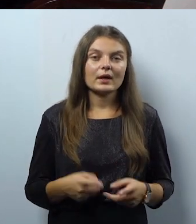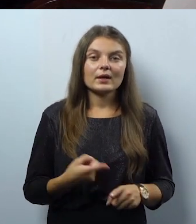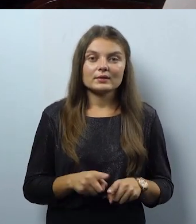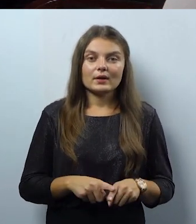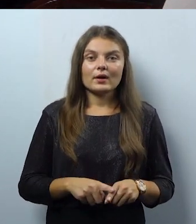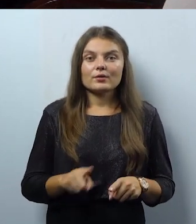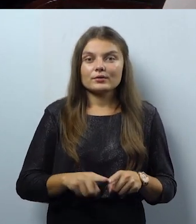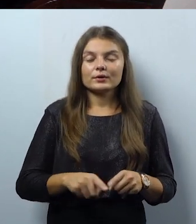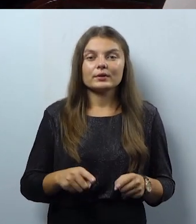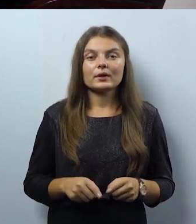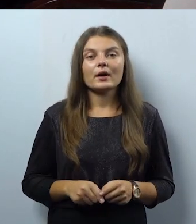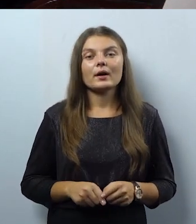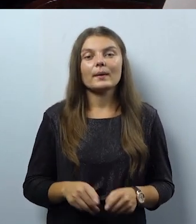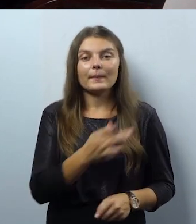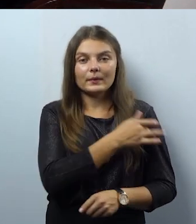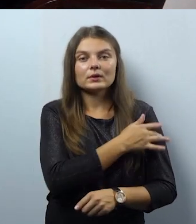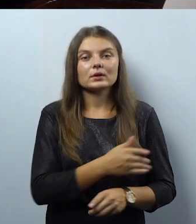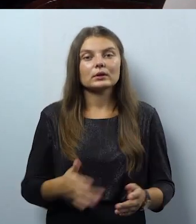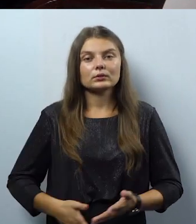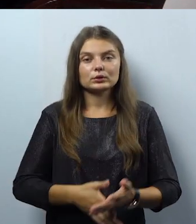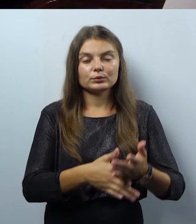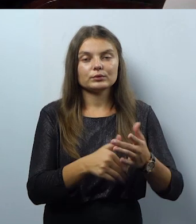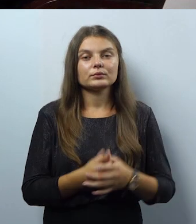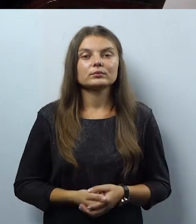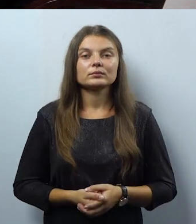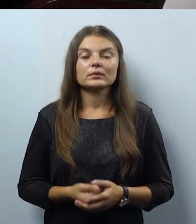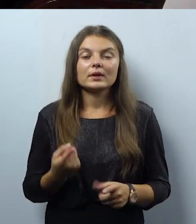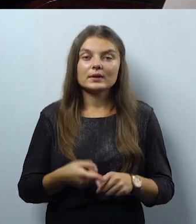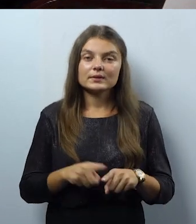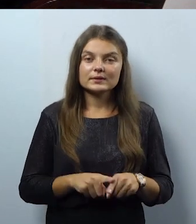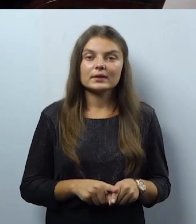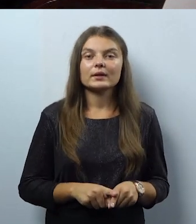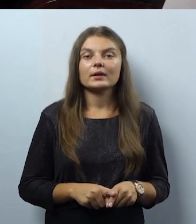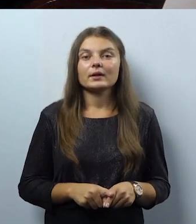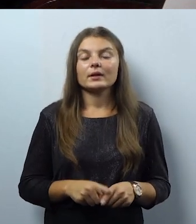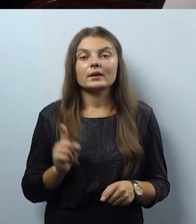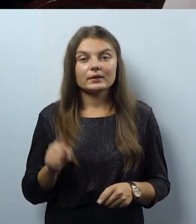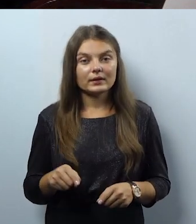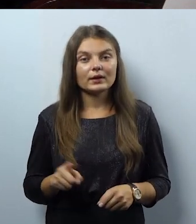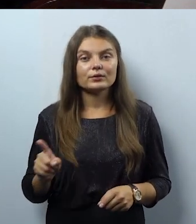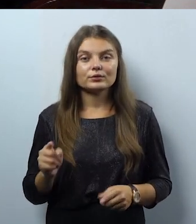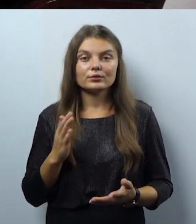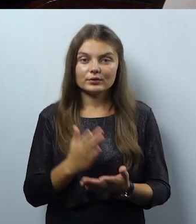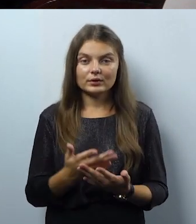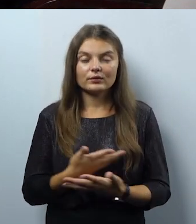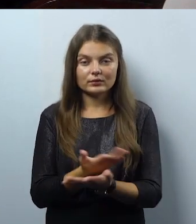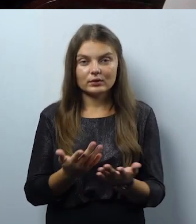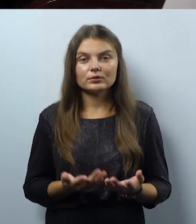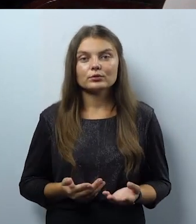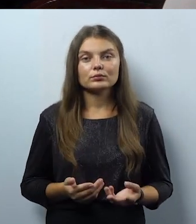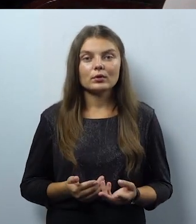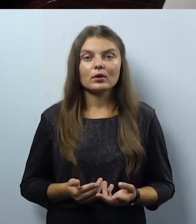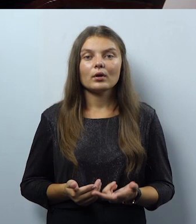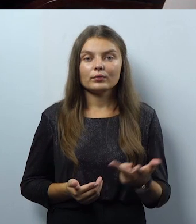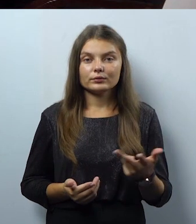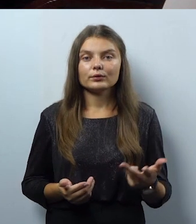допомога, тобто відділення нашої швидкої допомоги. Оце, власне, те, які заклади медичні зараз функціонують і існують,